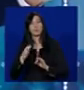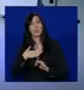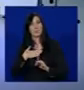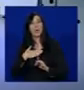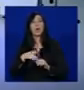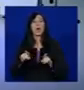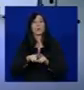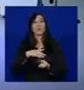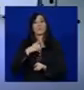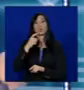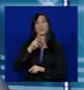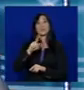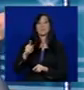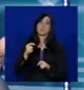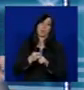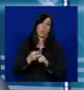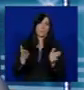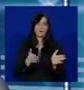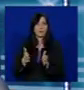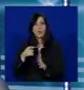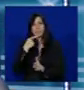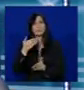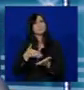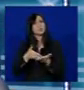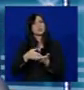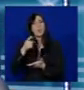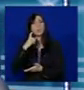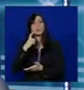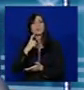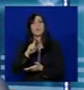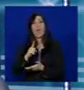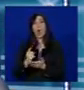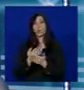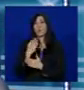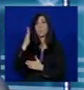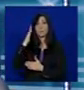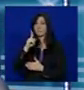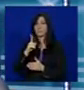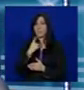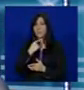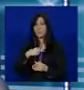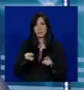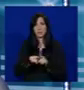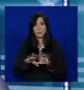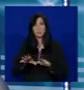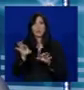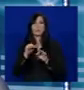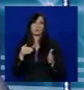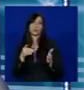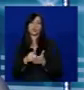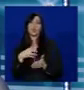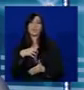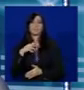имат 121, да се направят. Борисов не е отново премиер. Искат... Не са ме питали такова нещо, като нито искат... защо ГЕРБ и ДПС не управляват